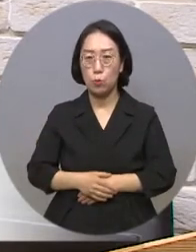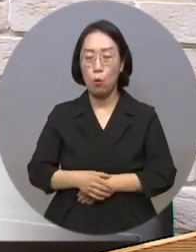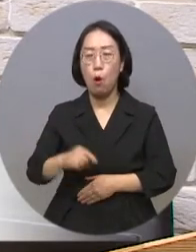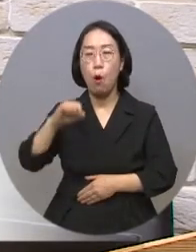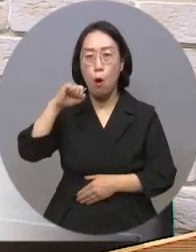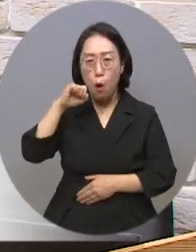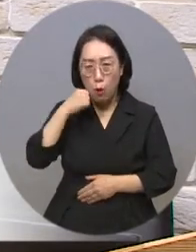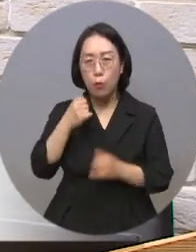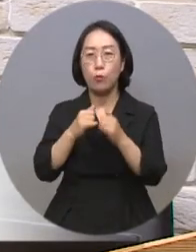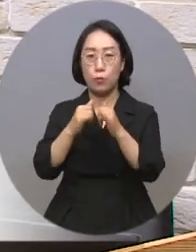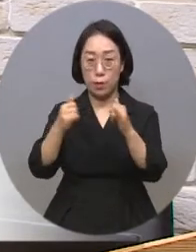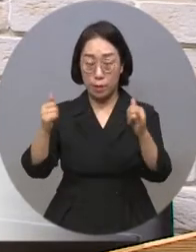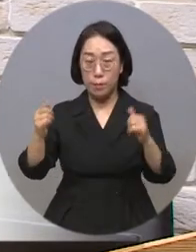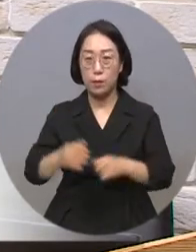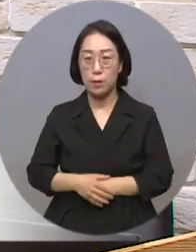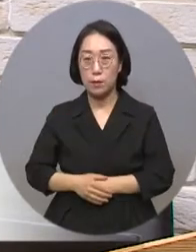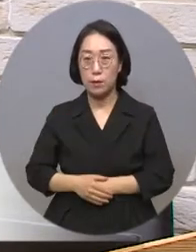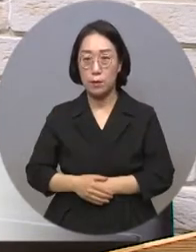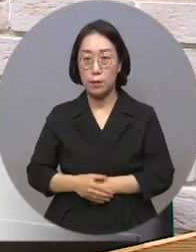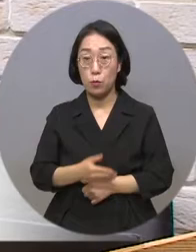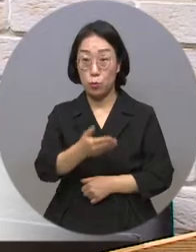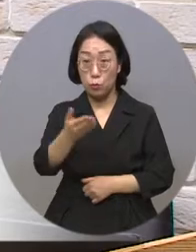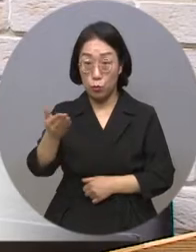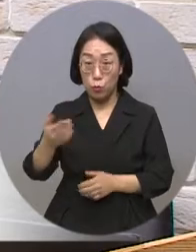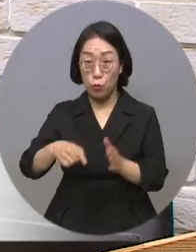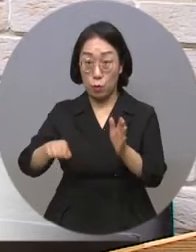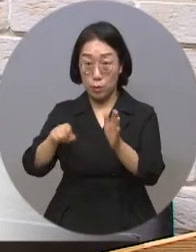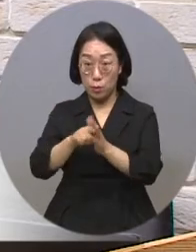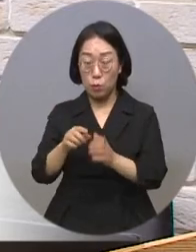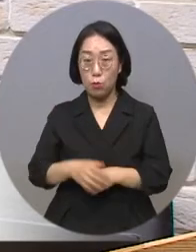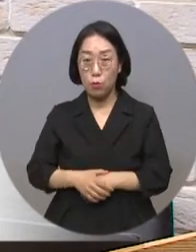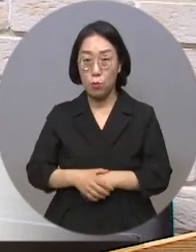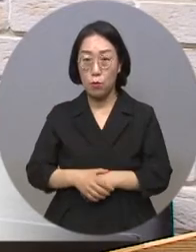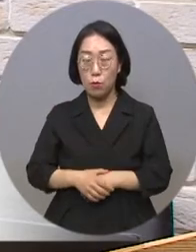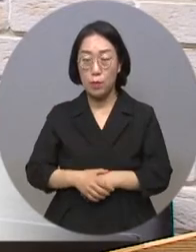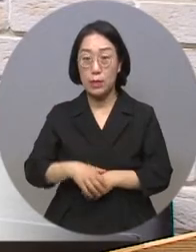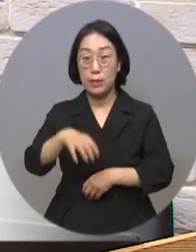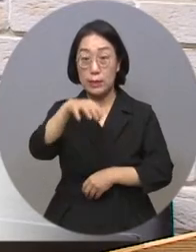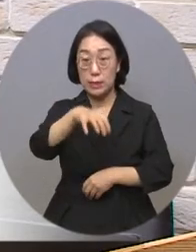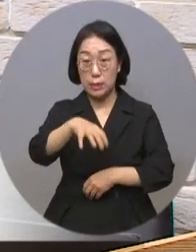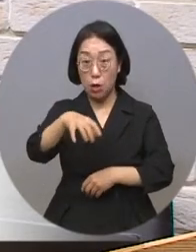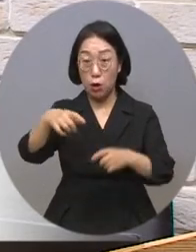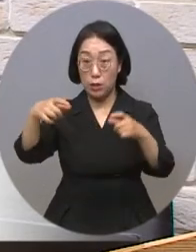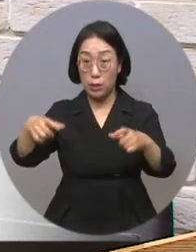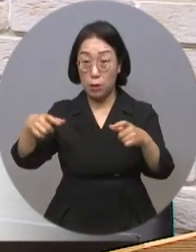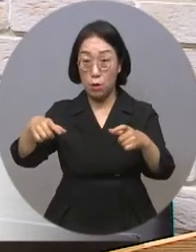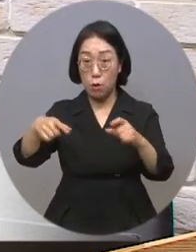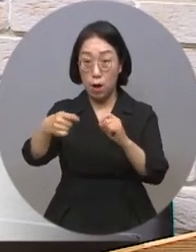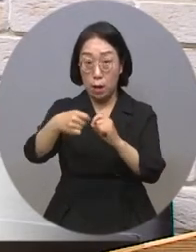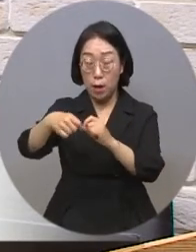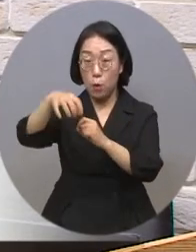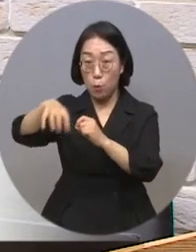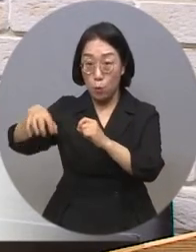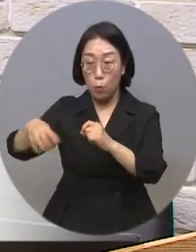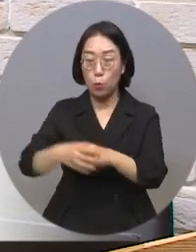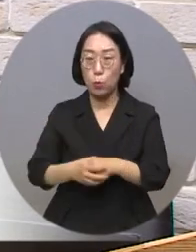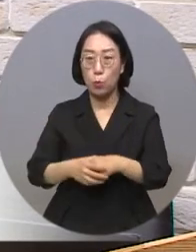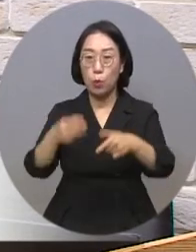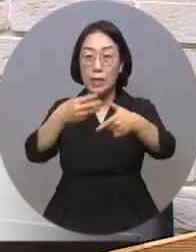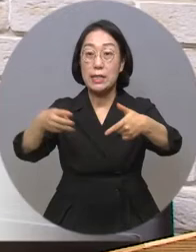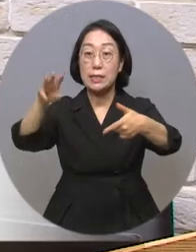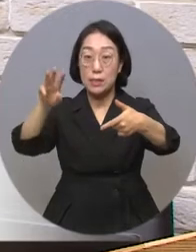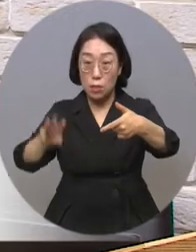이런 분들, 이런 분들을 위해서 이 중동 지역에 또